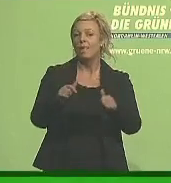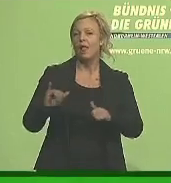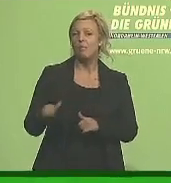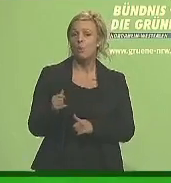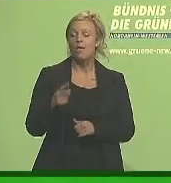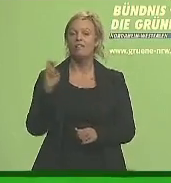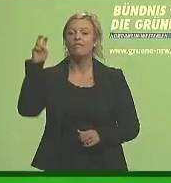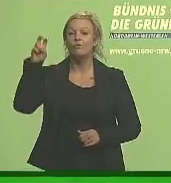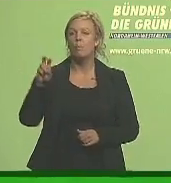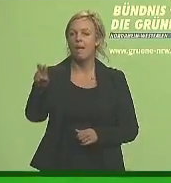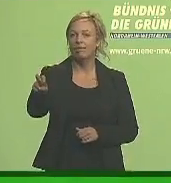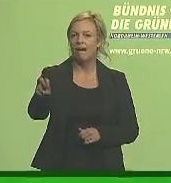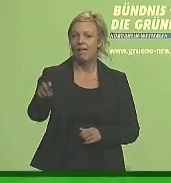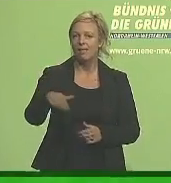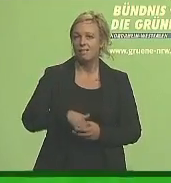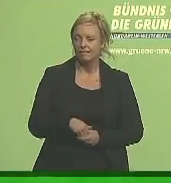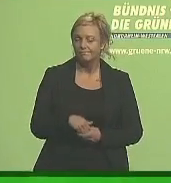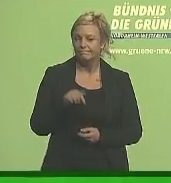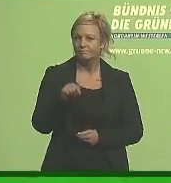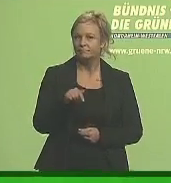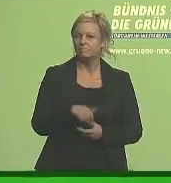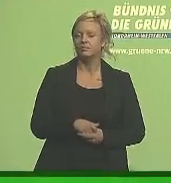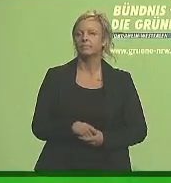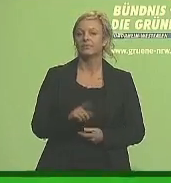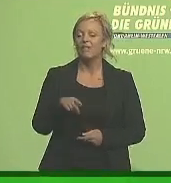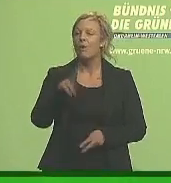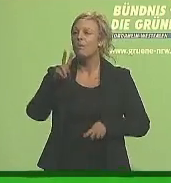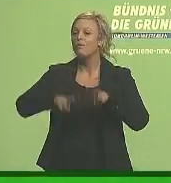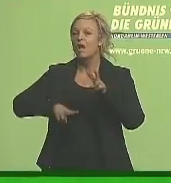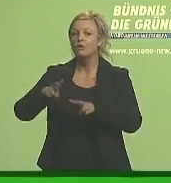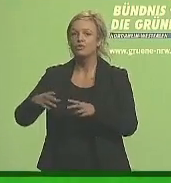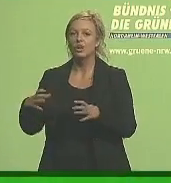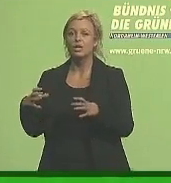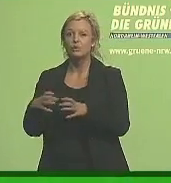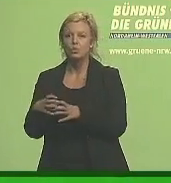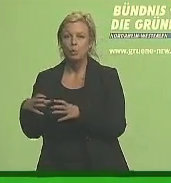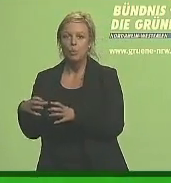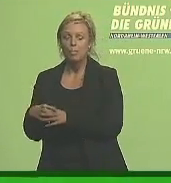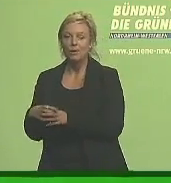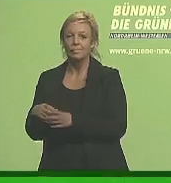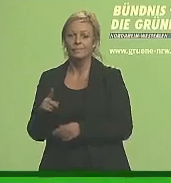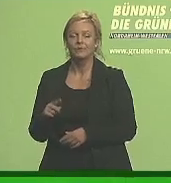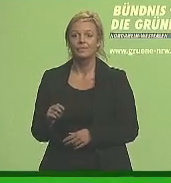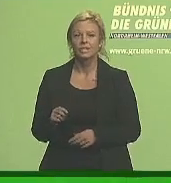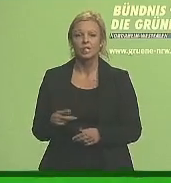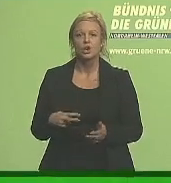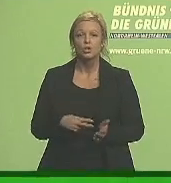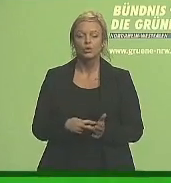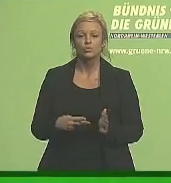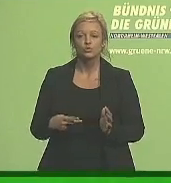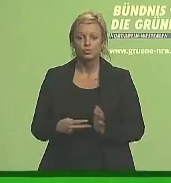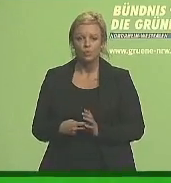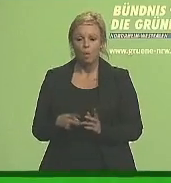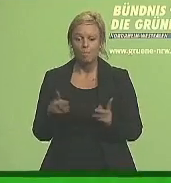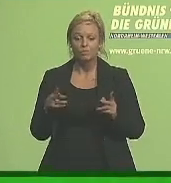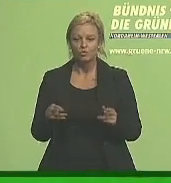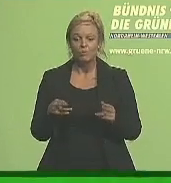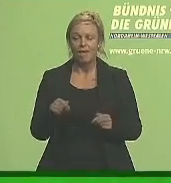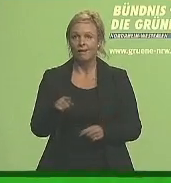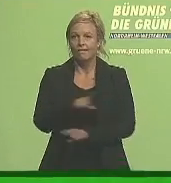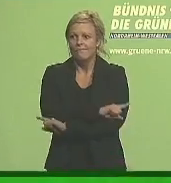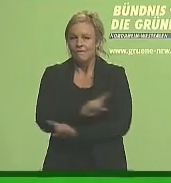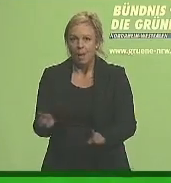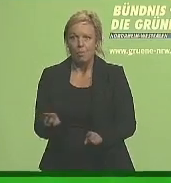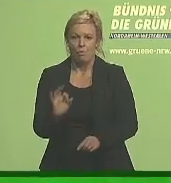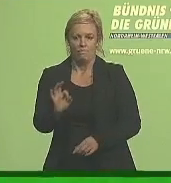anschieben. Er hat auch darauf hingewiesen, dass für bestimmte Gruppen Stromsperren komplett verboten werden sollten. Das ist richtig